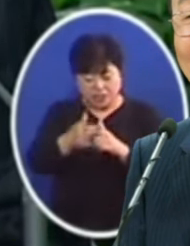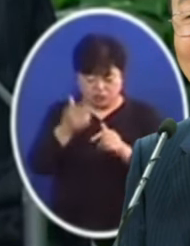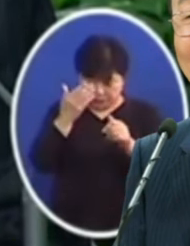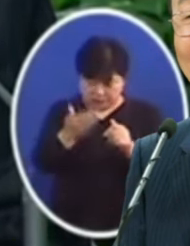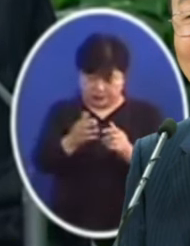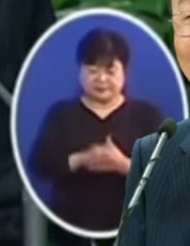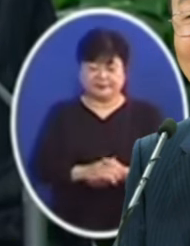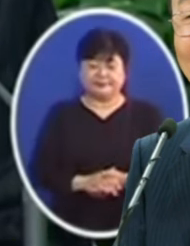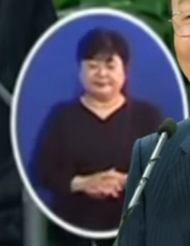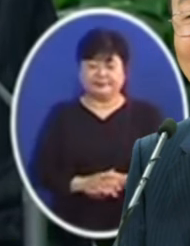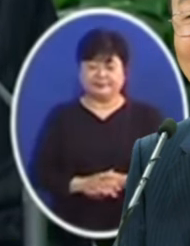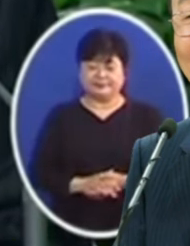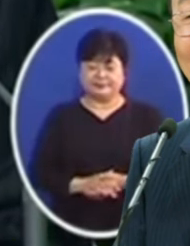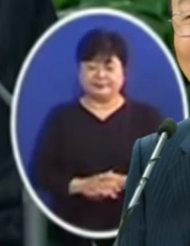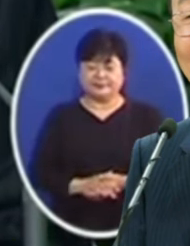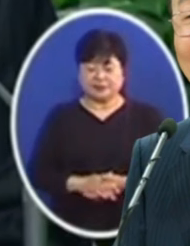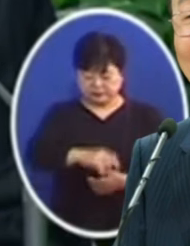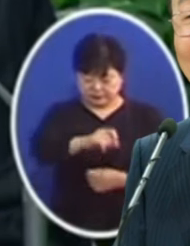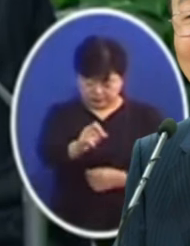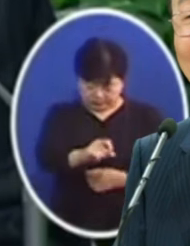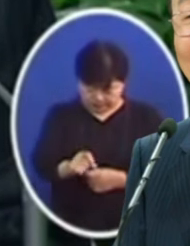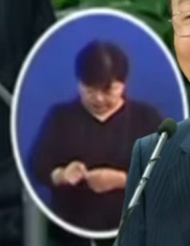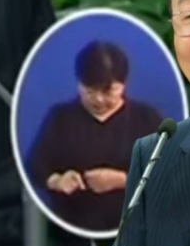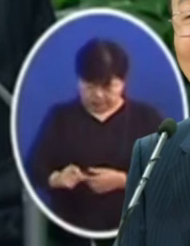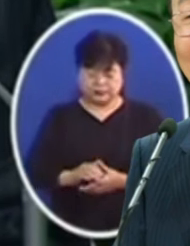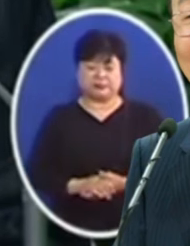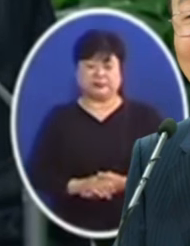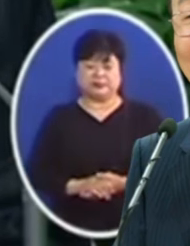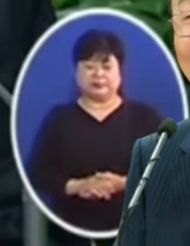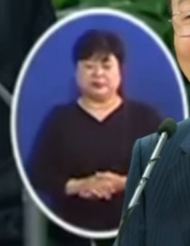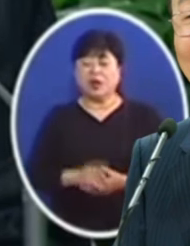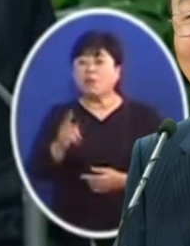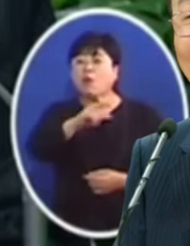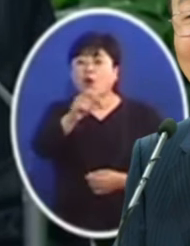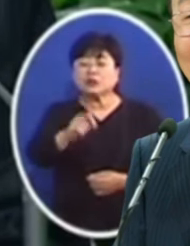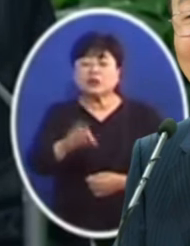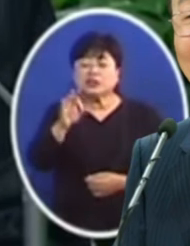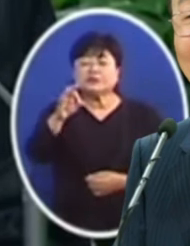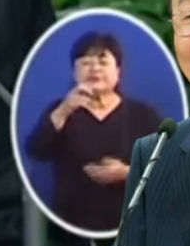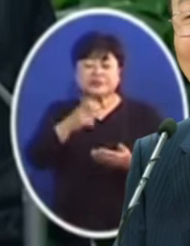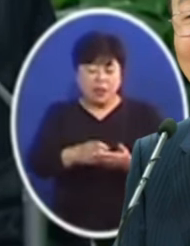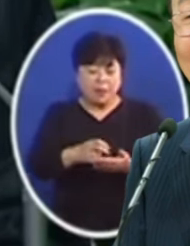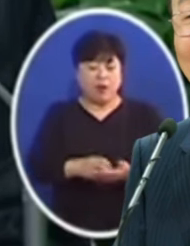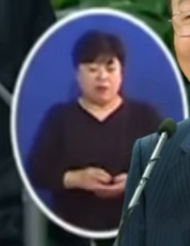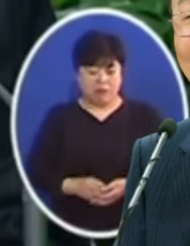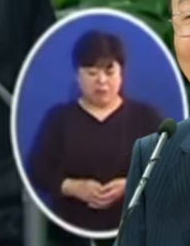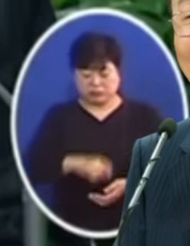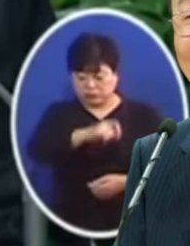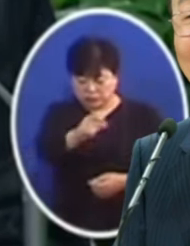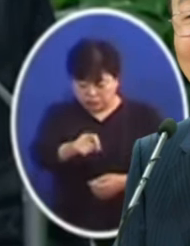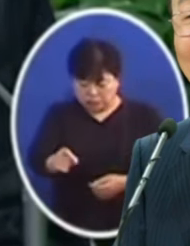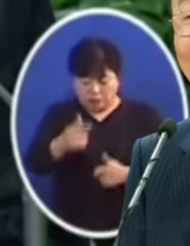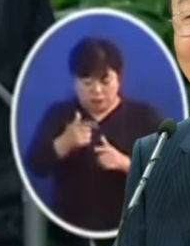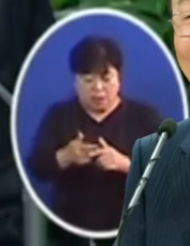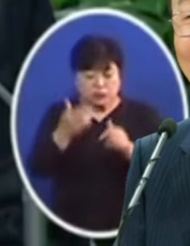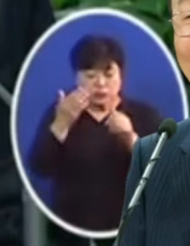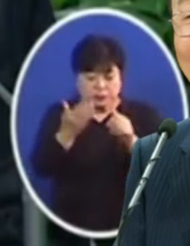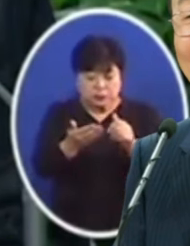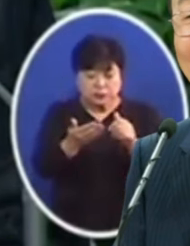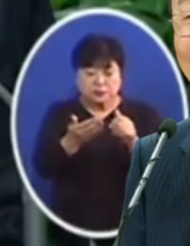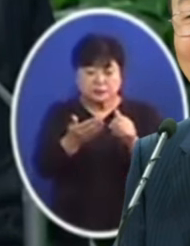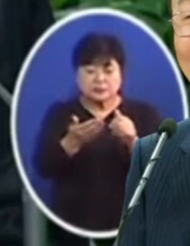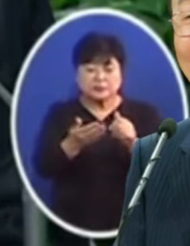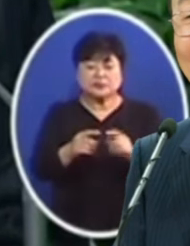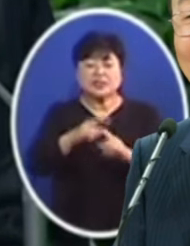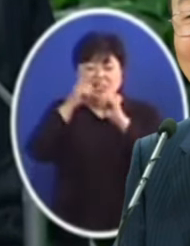예수님께서 엎드려서 글을 적었습니다. 뭘 적었느냐? 쉽게 알 수 있는 것입니다. 예수님은